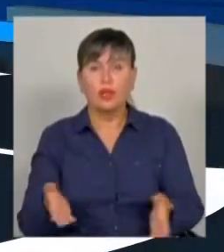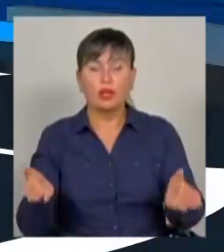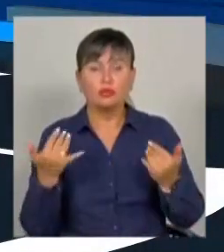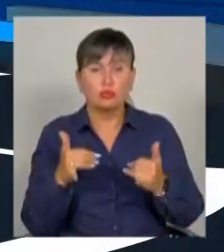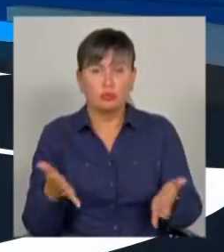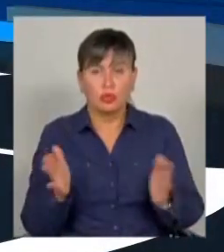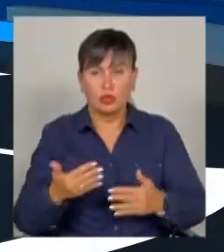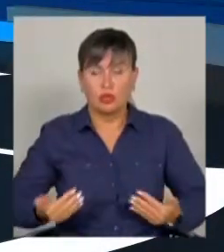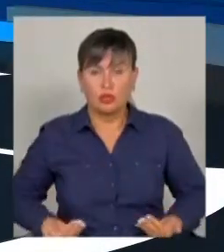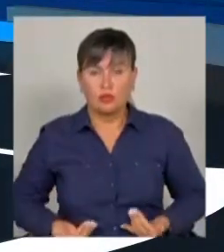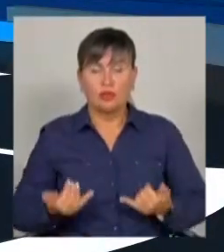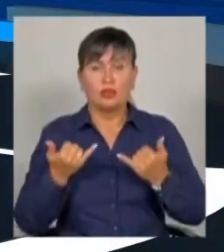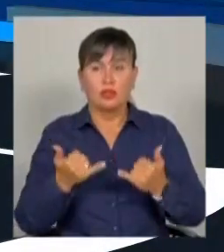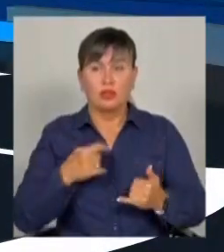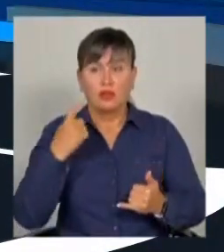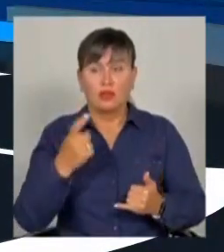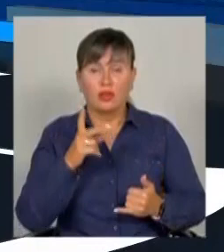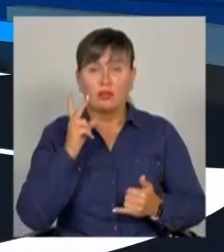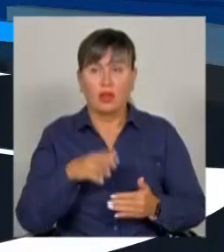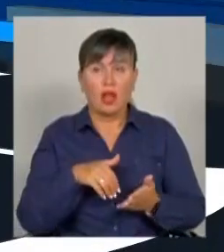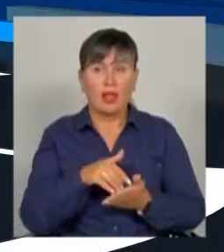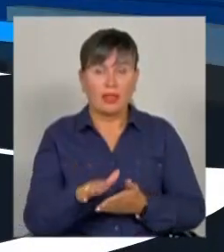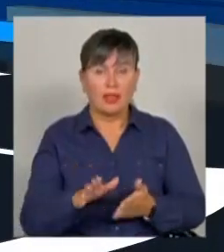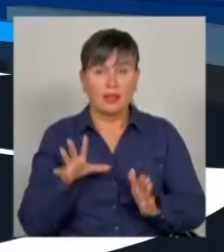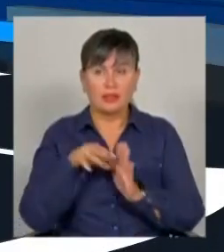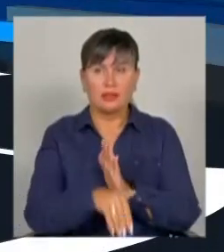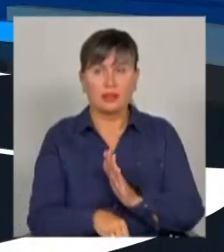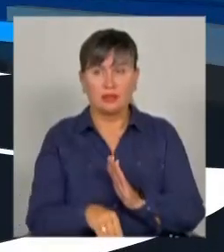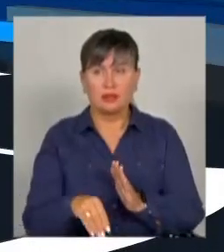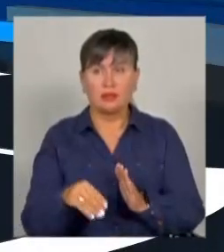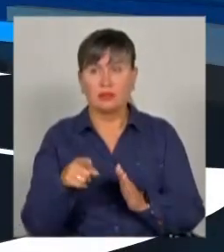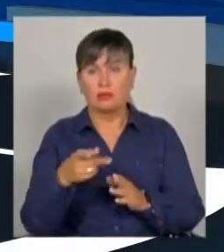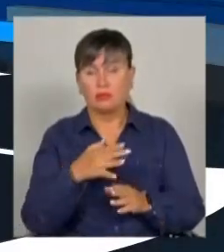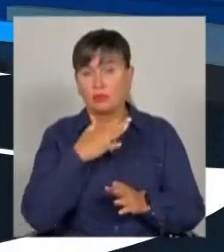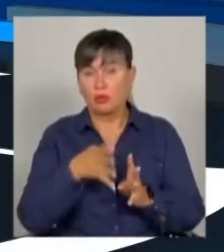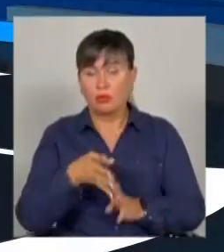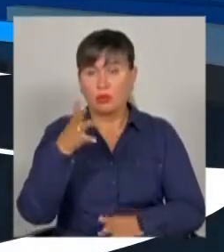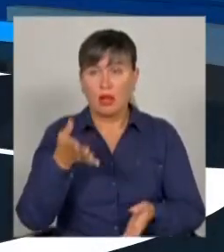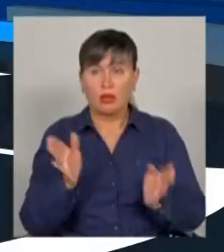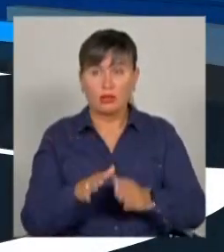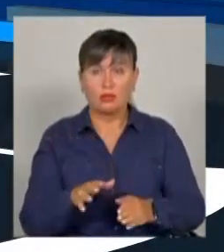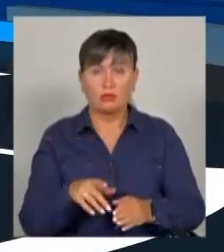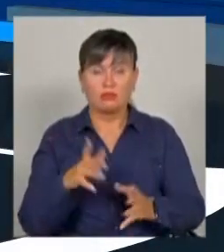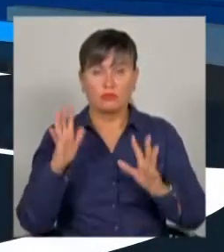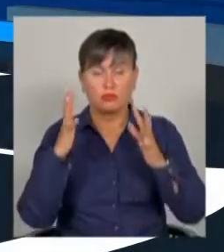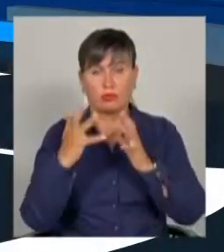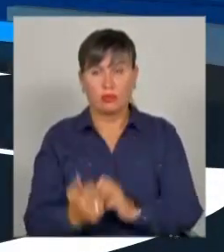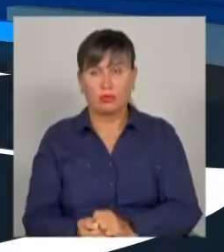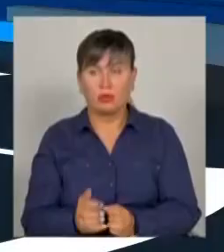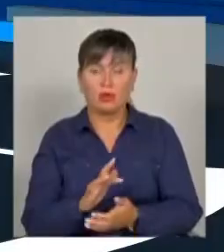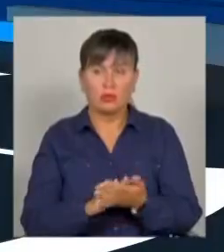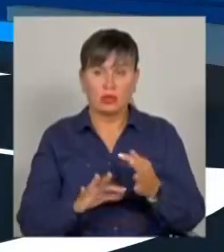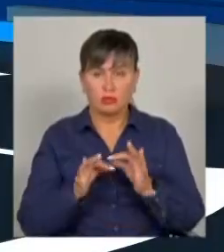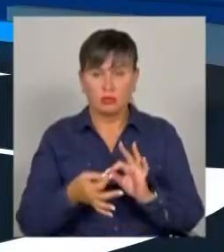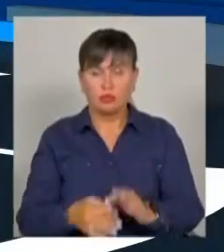остался в живых. Теперь владельцы квартир отказываются заселяться в злополучную многоэтажку, боясь остаться под завалами. Айдана